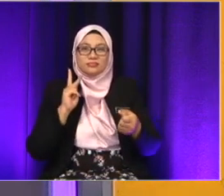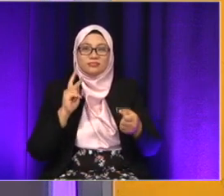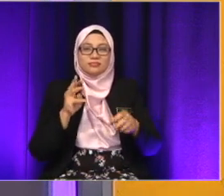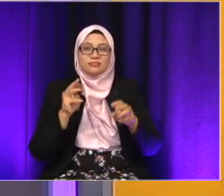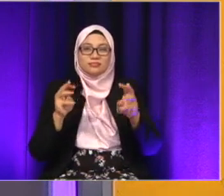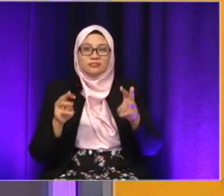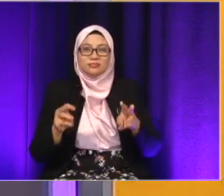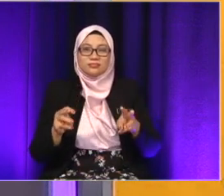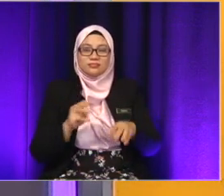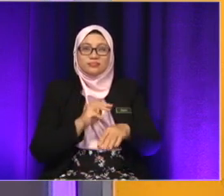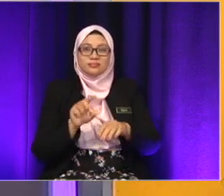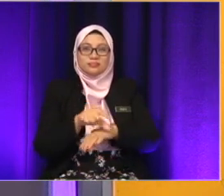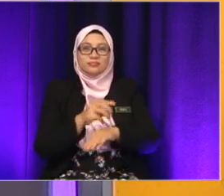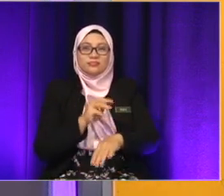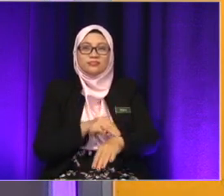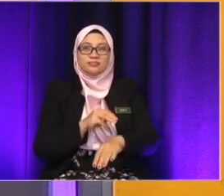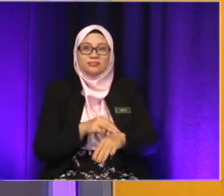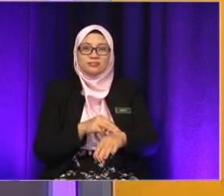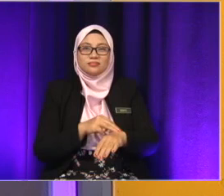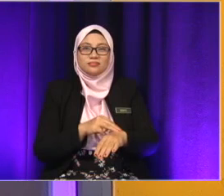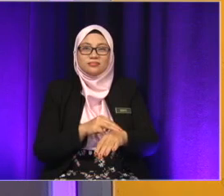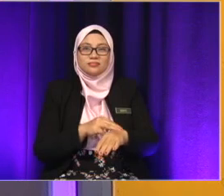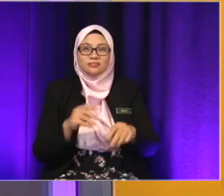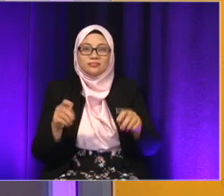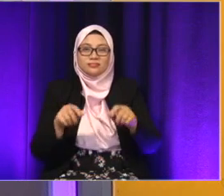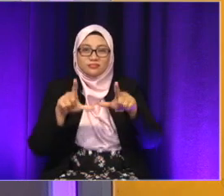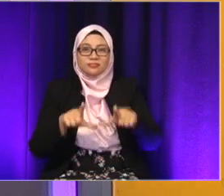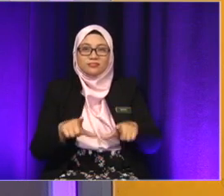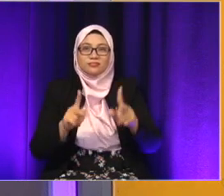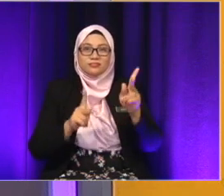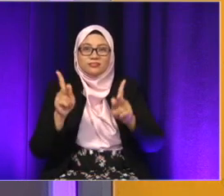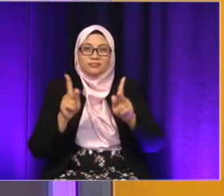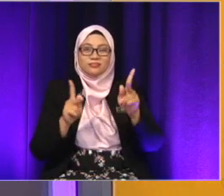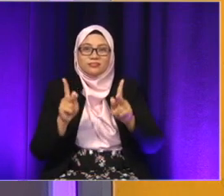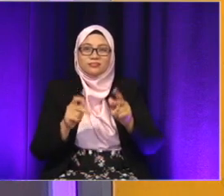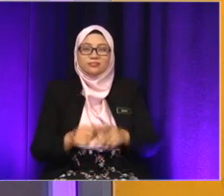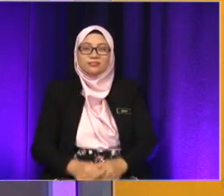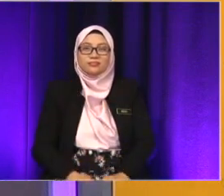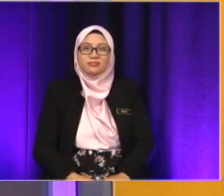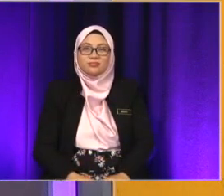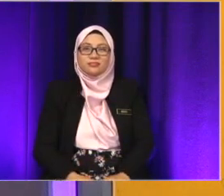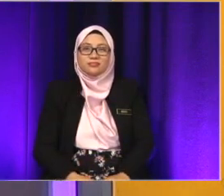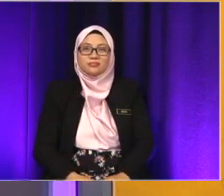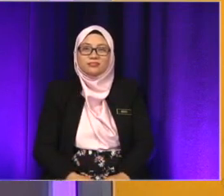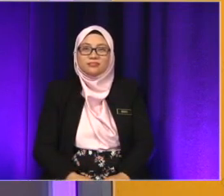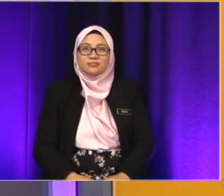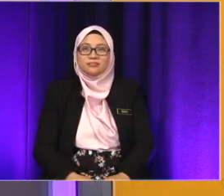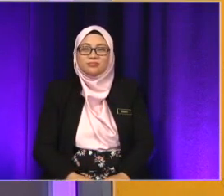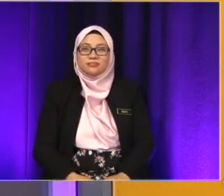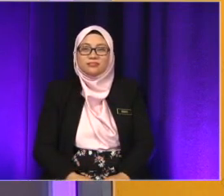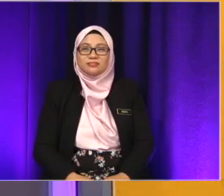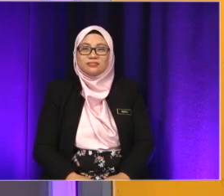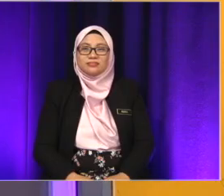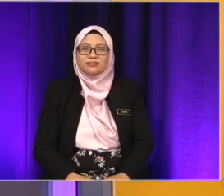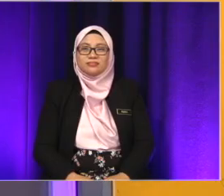kereta parkir. Kan lembut kan? Kalau dulu nak parking, contohlah saya ada sebuah kereta lama kan. Jenuh pulas itu. Macam